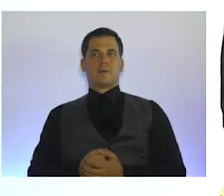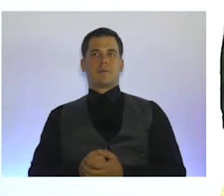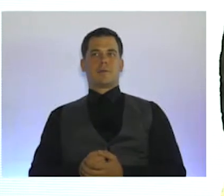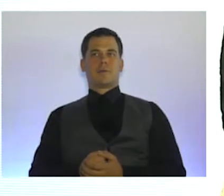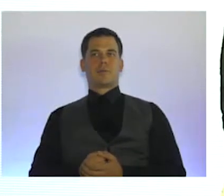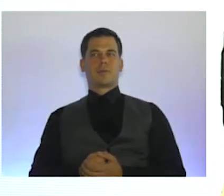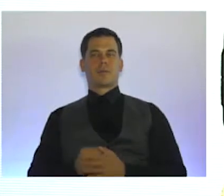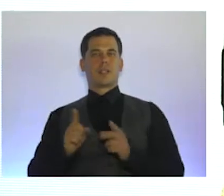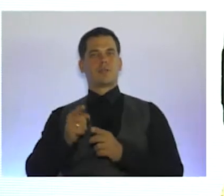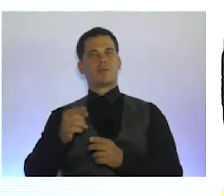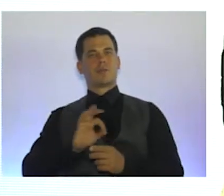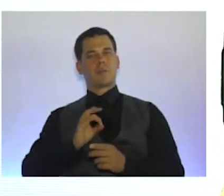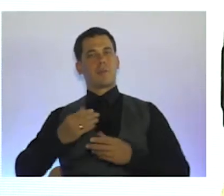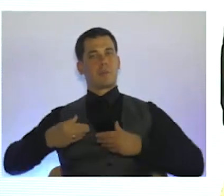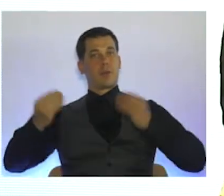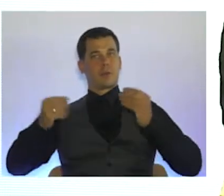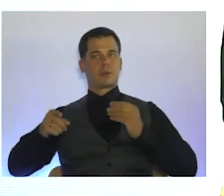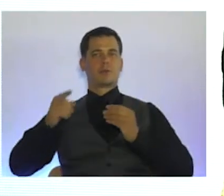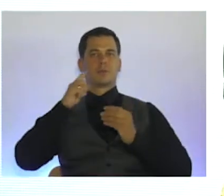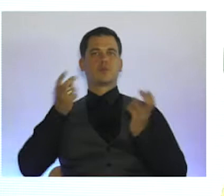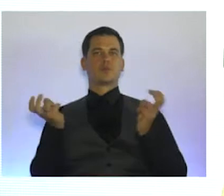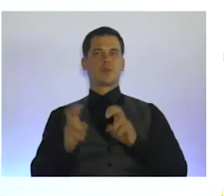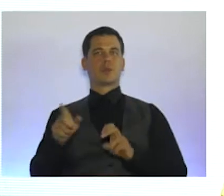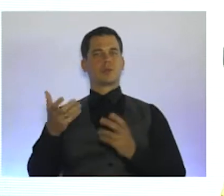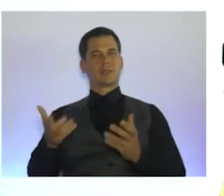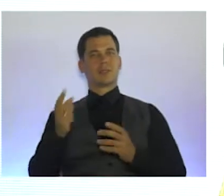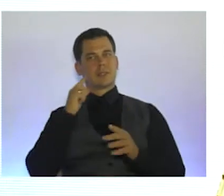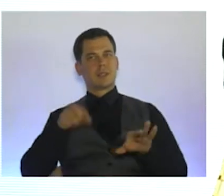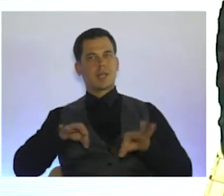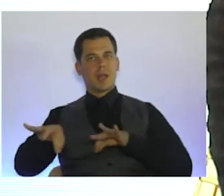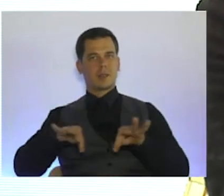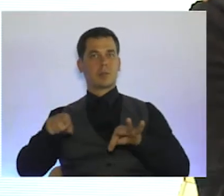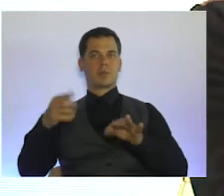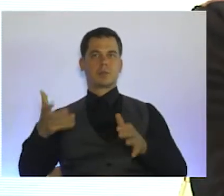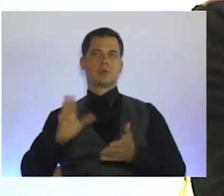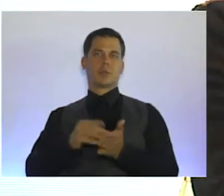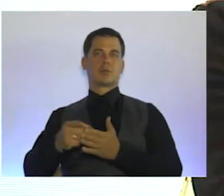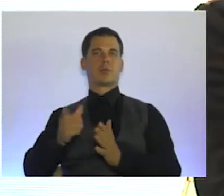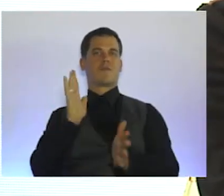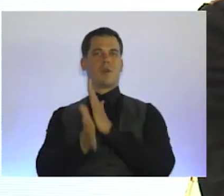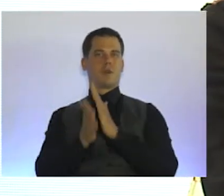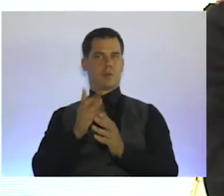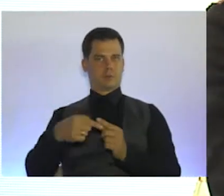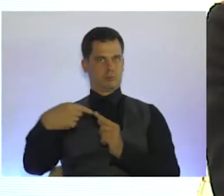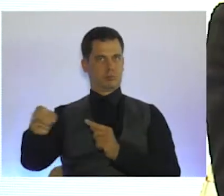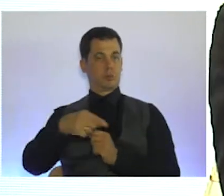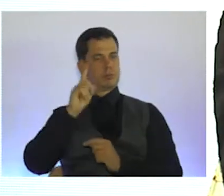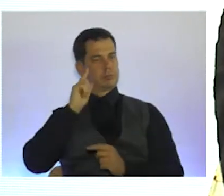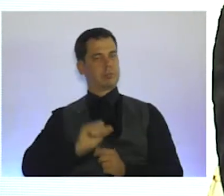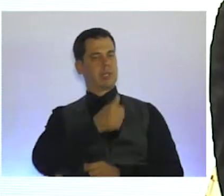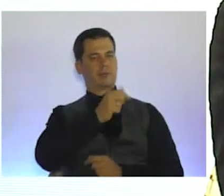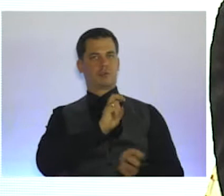w swoich korzeniach to była gra, która powstała dla strategów, którzy mieli później prowadzić na polu bitwy